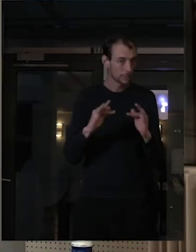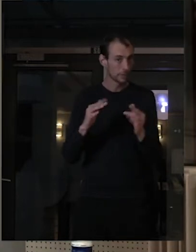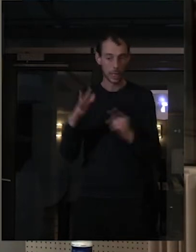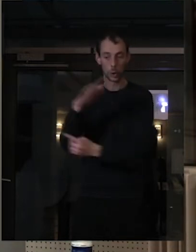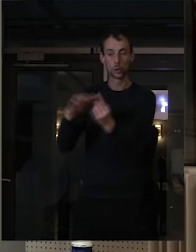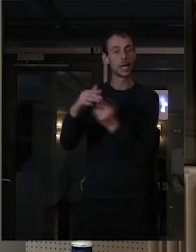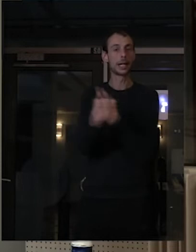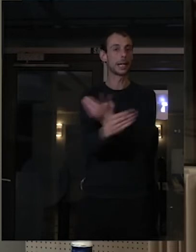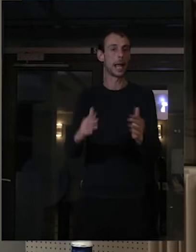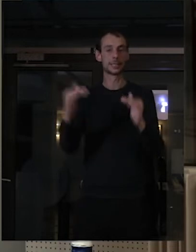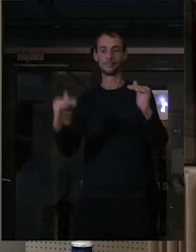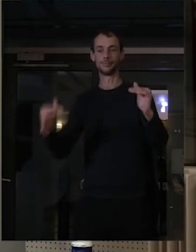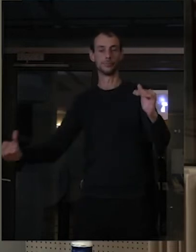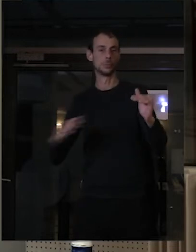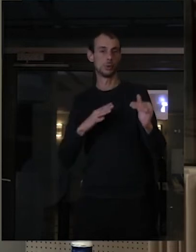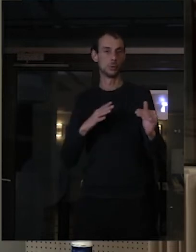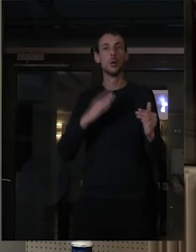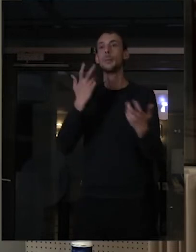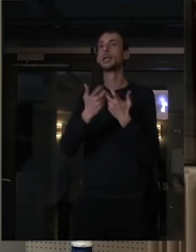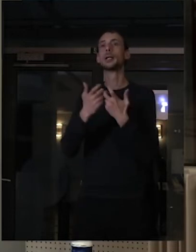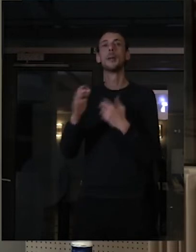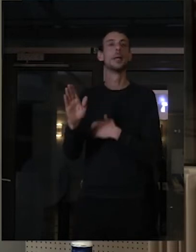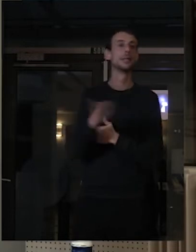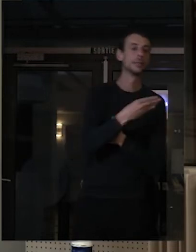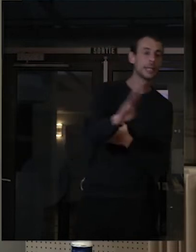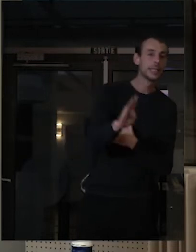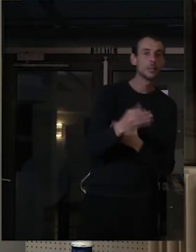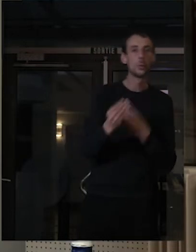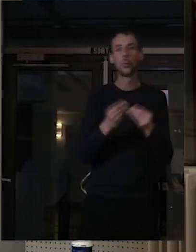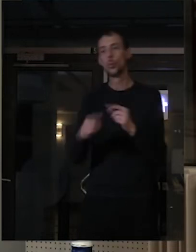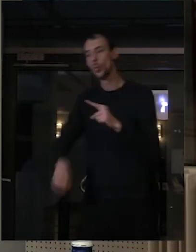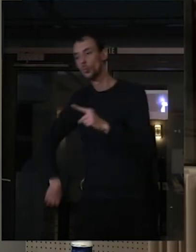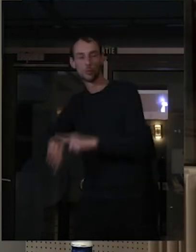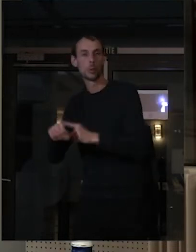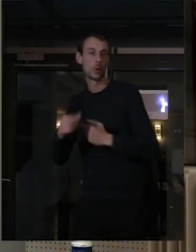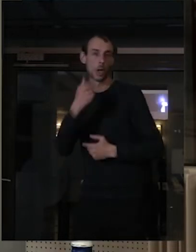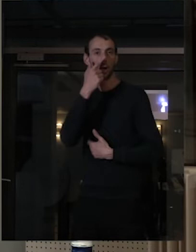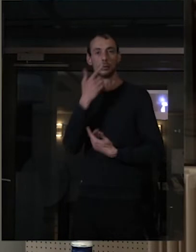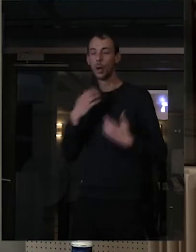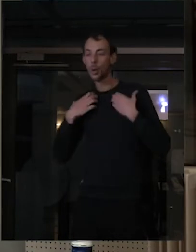les disciplines. Si on prend le tennis ou si on prend le football, on n'a pas vraiment les mêmes types de licenciés.